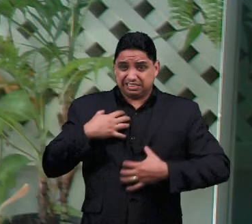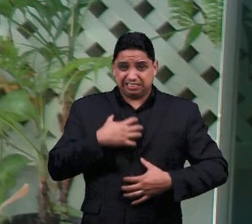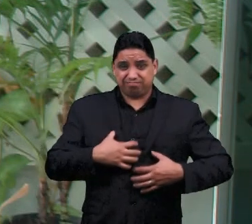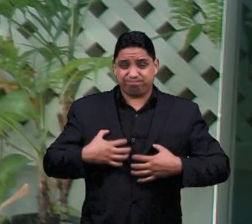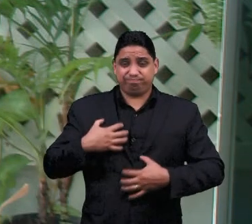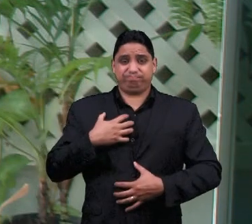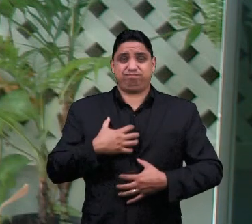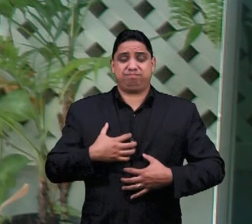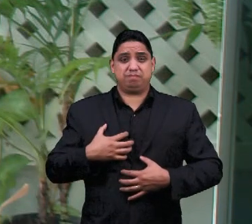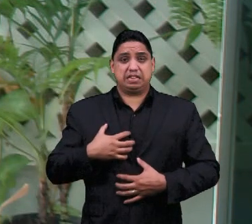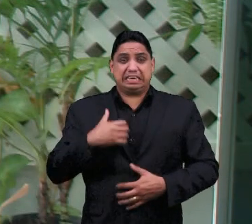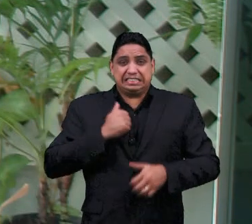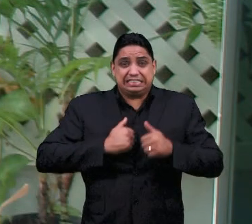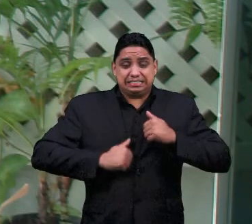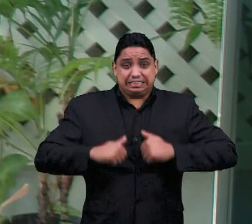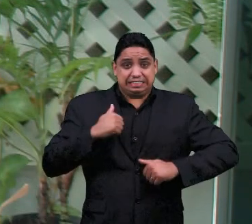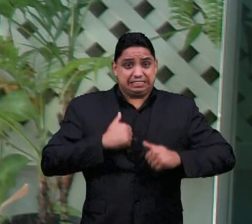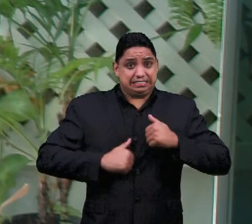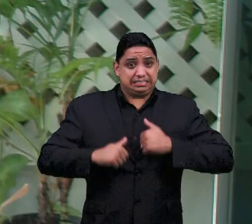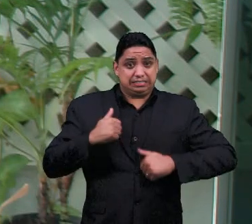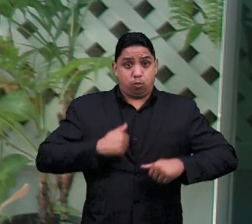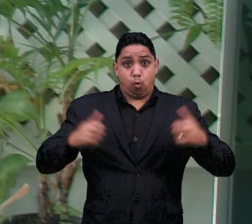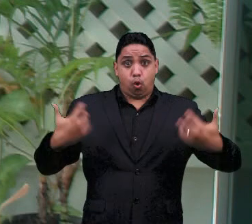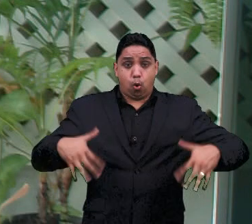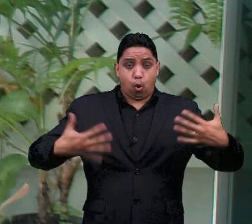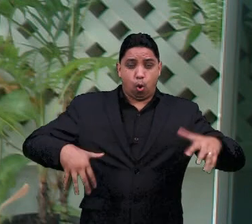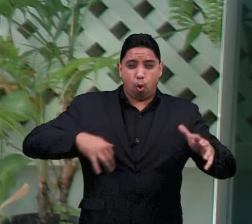jour d'indignation,